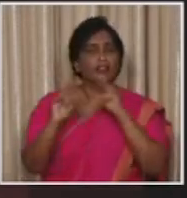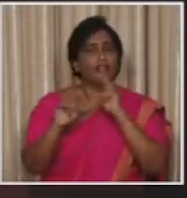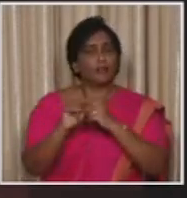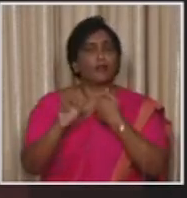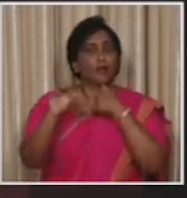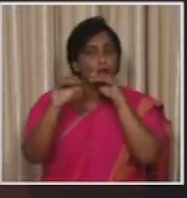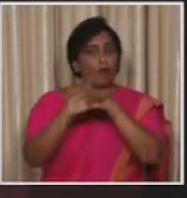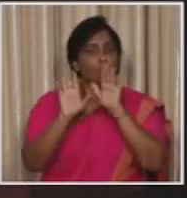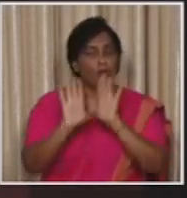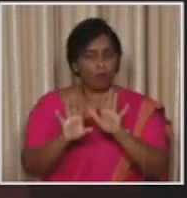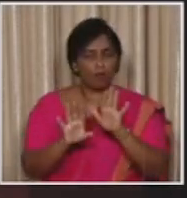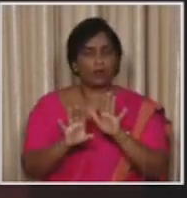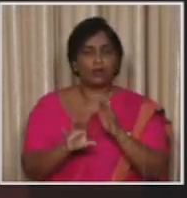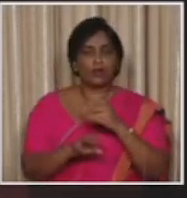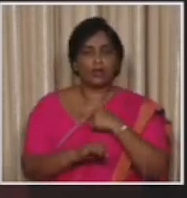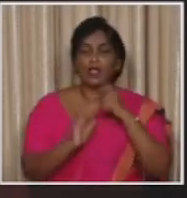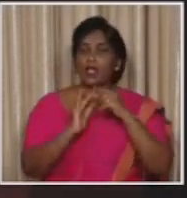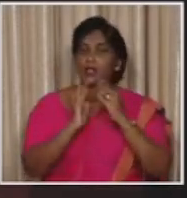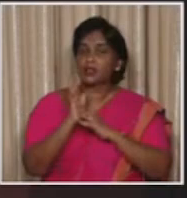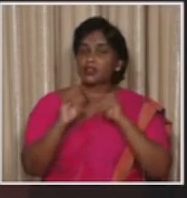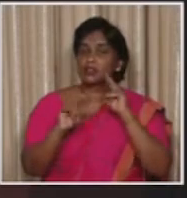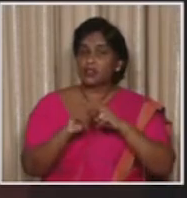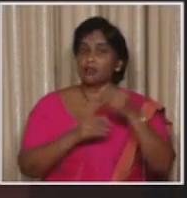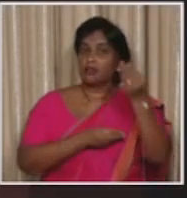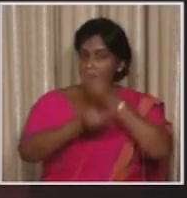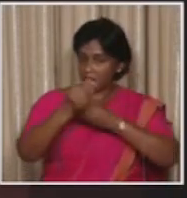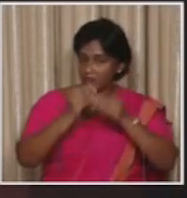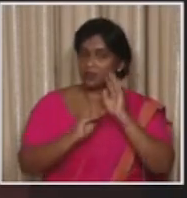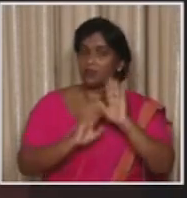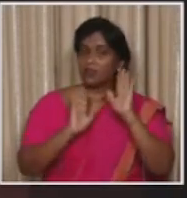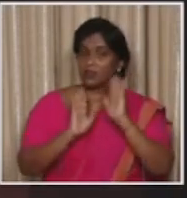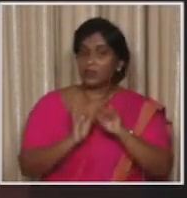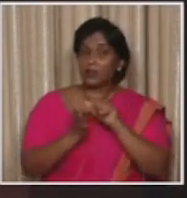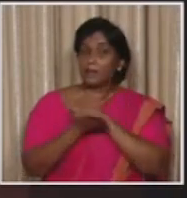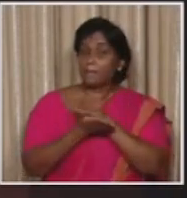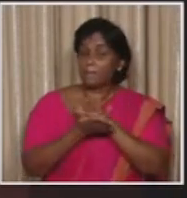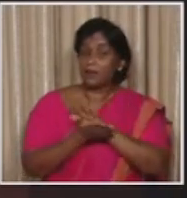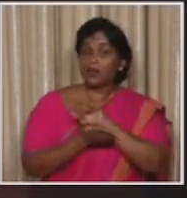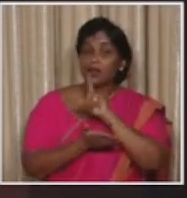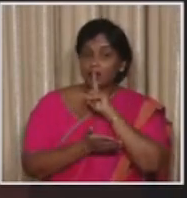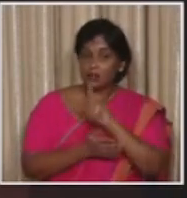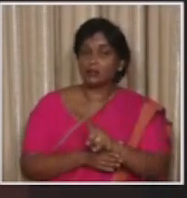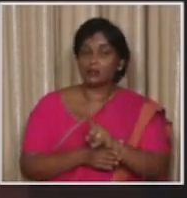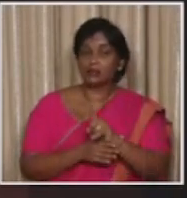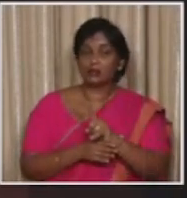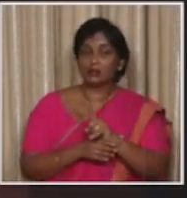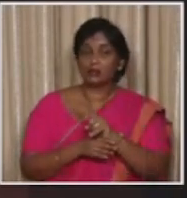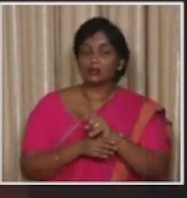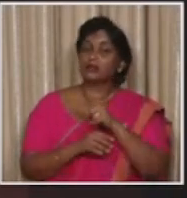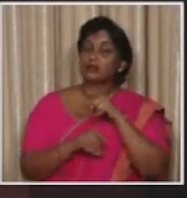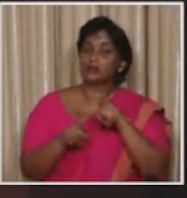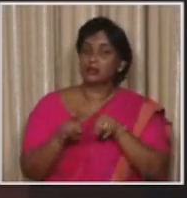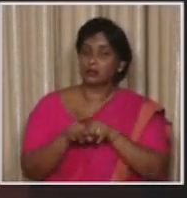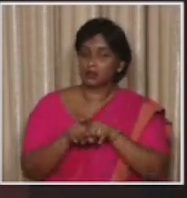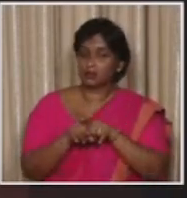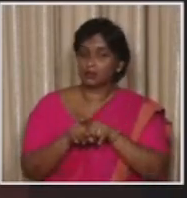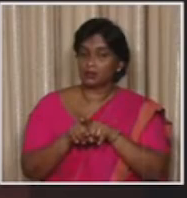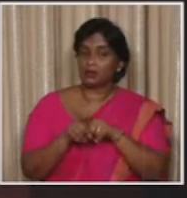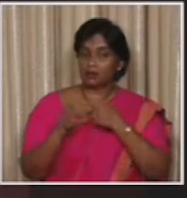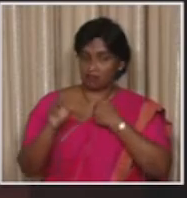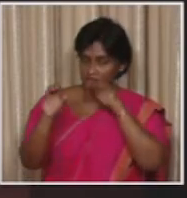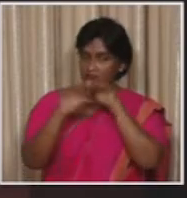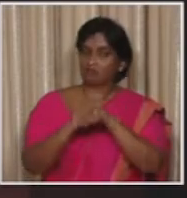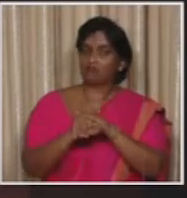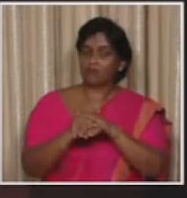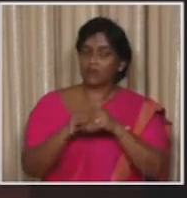කියලා. අපි IMF deal එකකට යනවා. හැබැයි පැහැදිලිව කියනවා we are going to renegotiate the IMF deal.